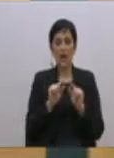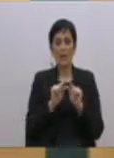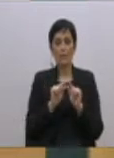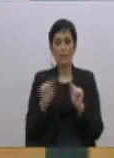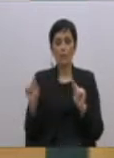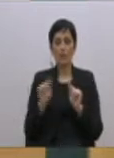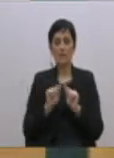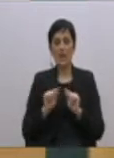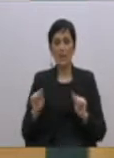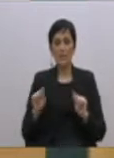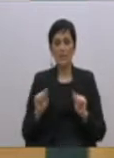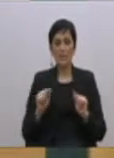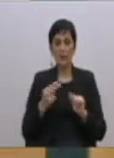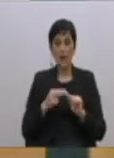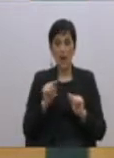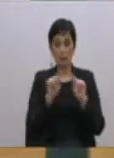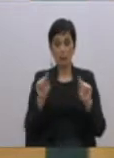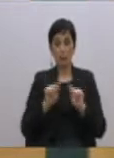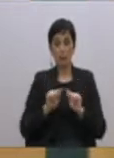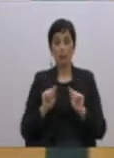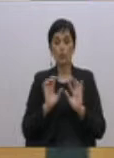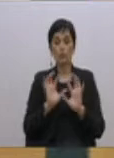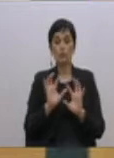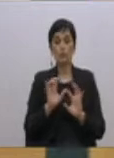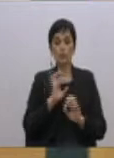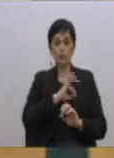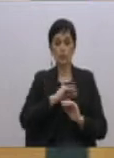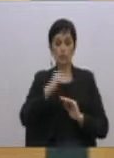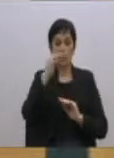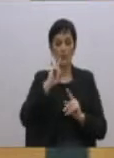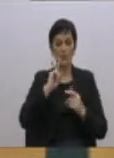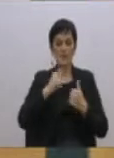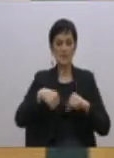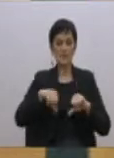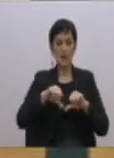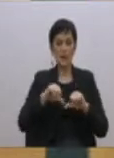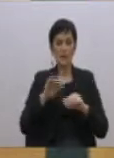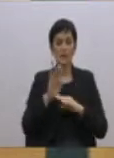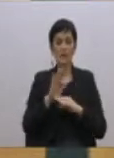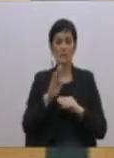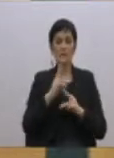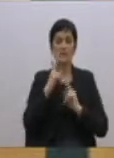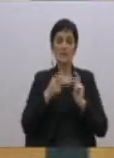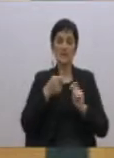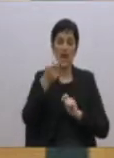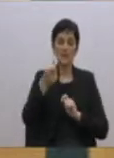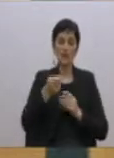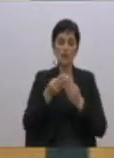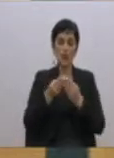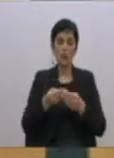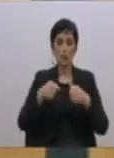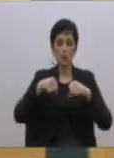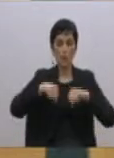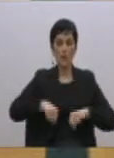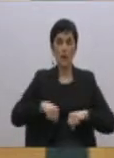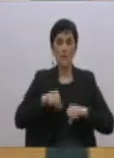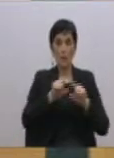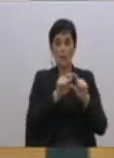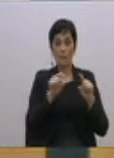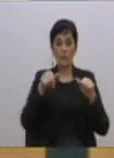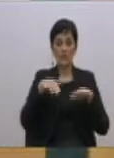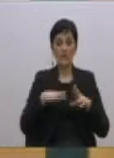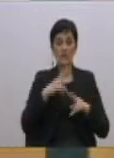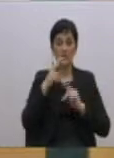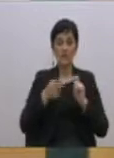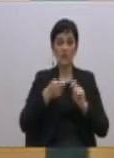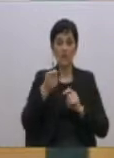B. Da, e puncte B, uzrun, opsim, justiții mari, sapčios, kankar, glebi, sardinis, ca sa ce ureba supleba, amave muhli, da, gini, sa ce